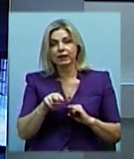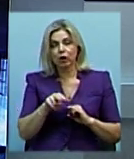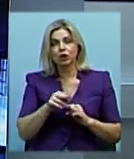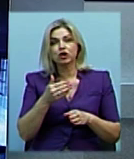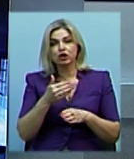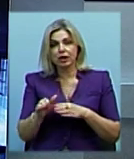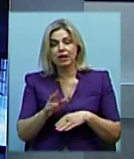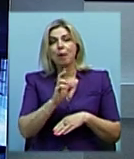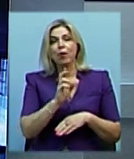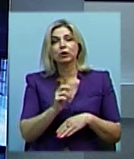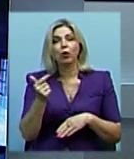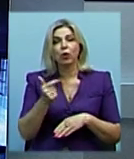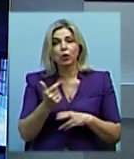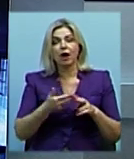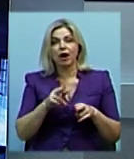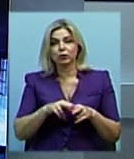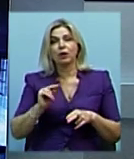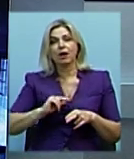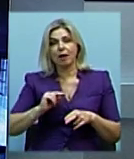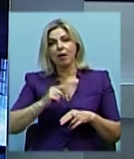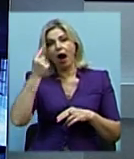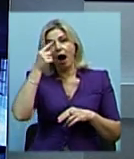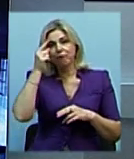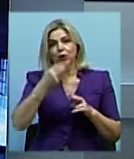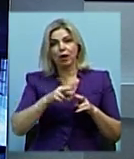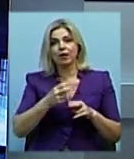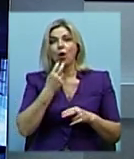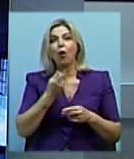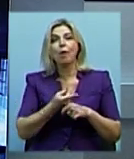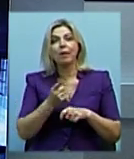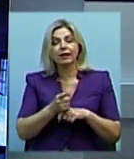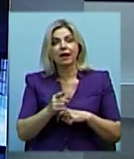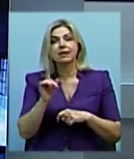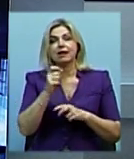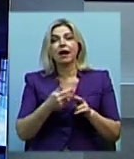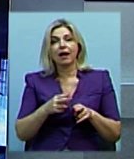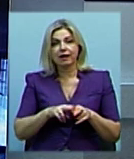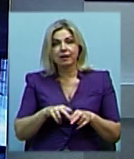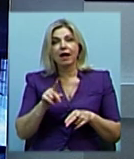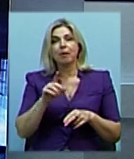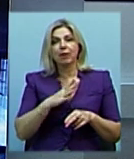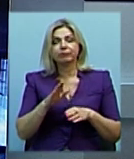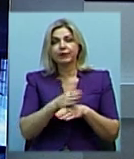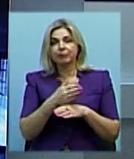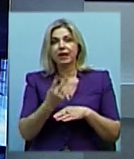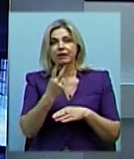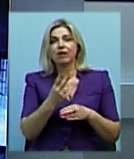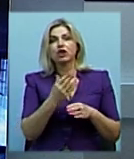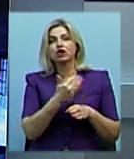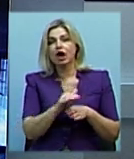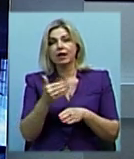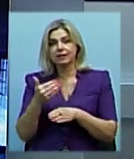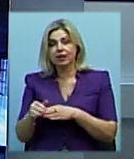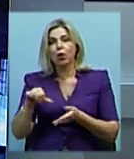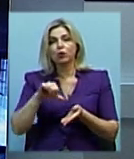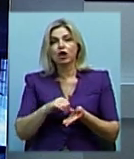Богдан Головченко, який є співавтором комедії. За його словами, мелодрама розрахована на дві дії. У виставі задіяні